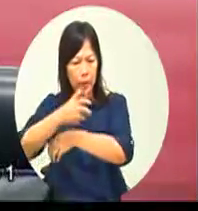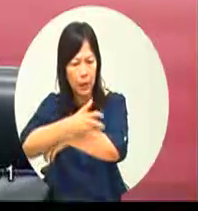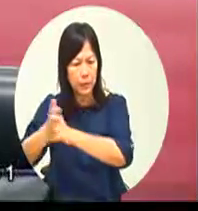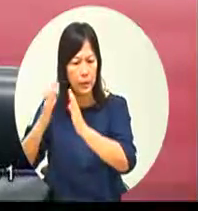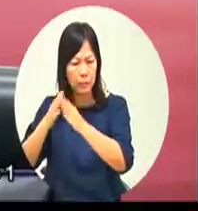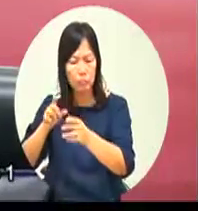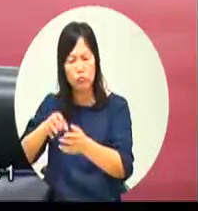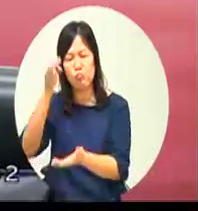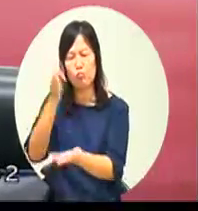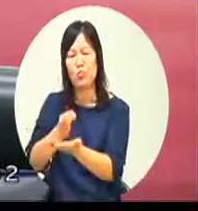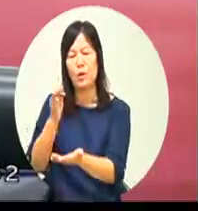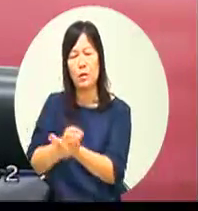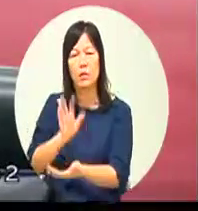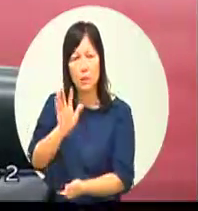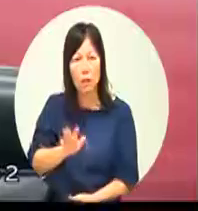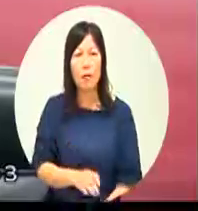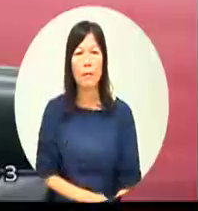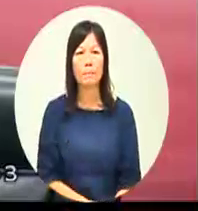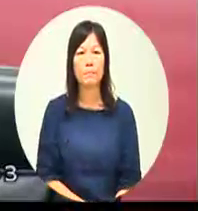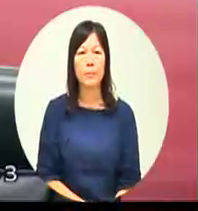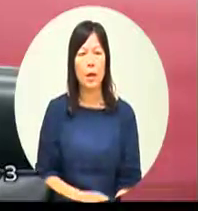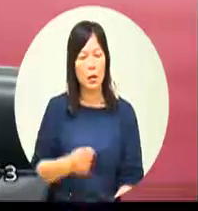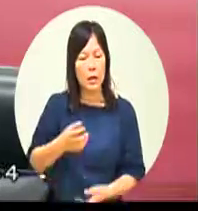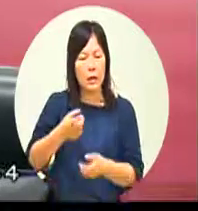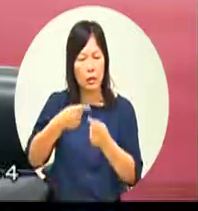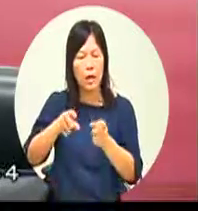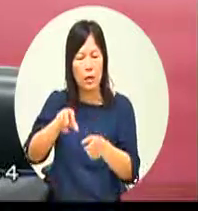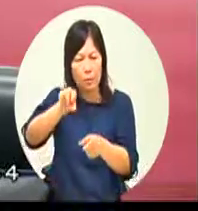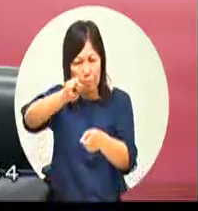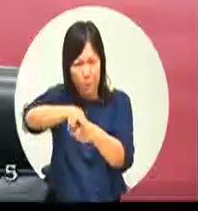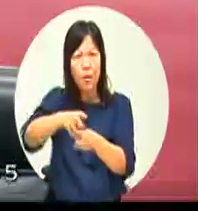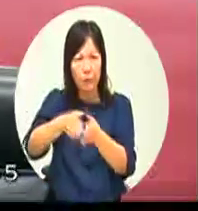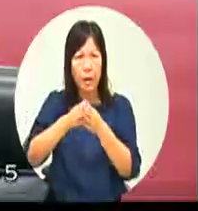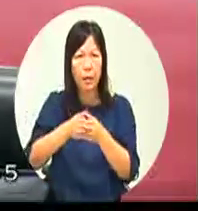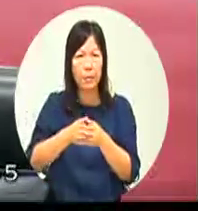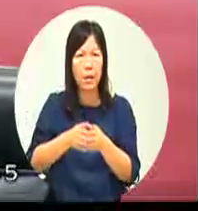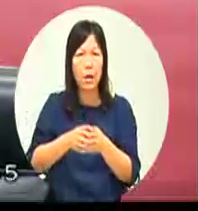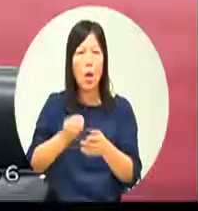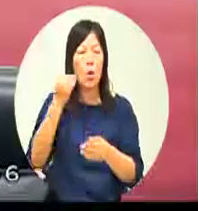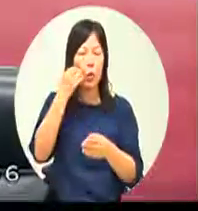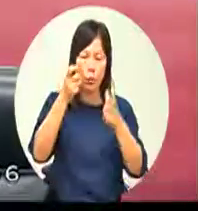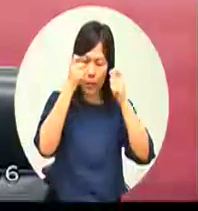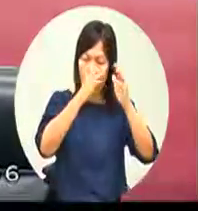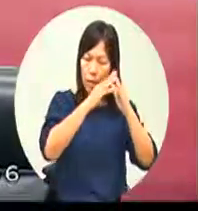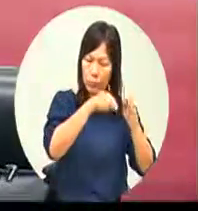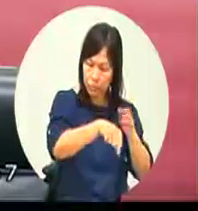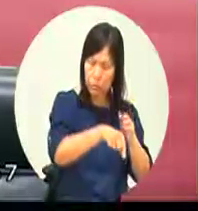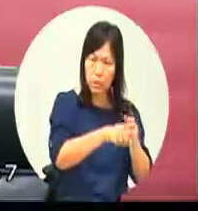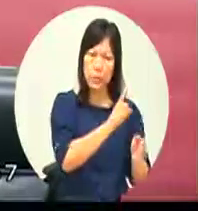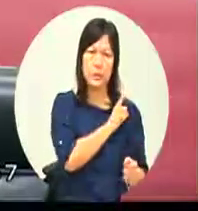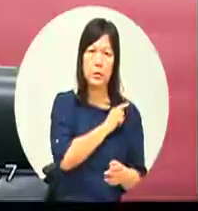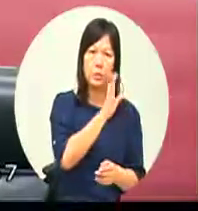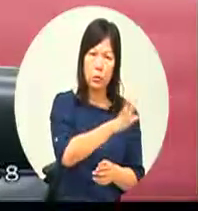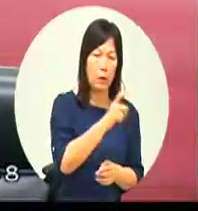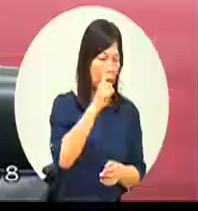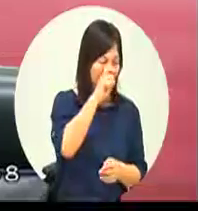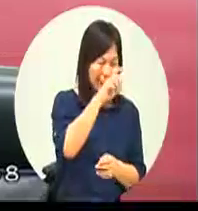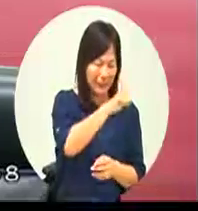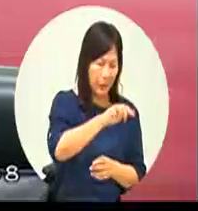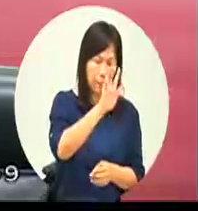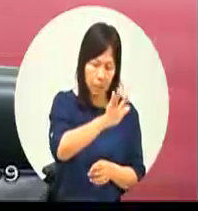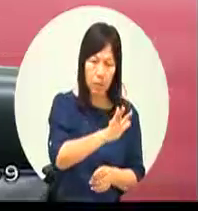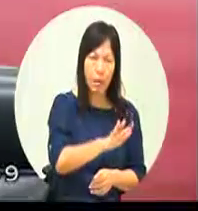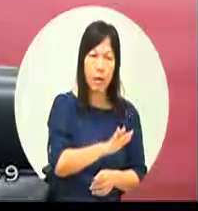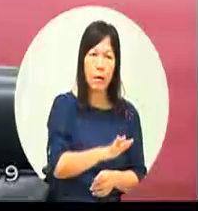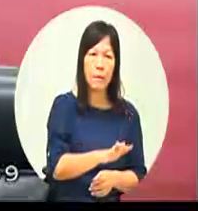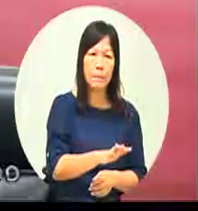宜。你爱 double， 你处理咱，你若是处理咱高雄市市民的，吼，